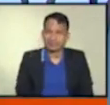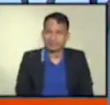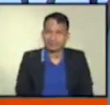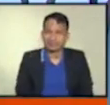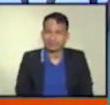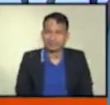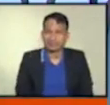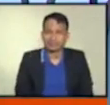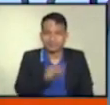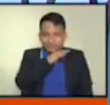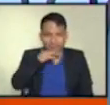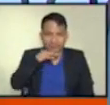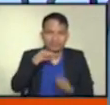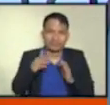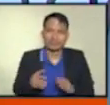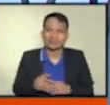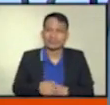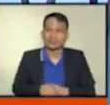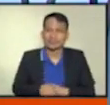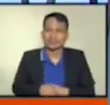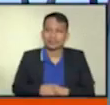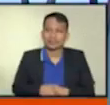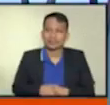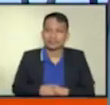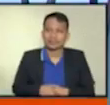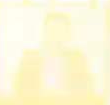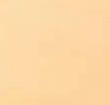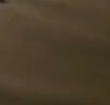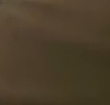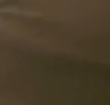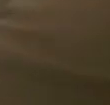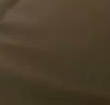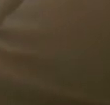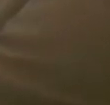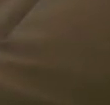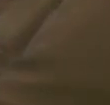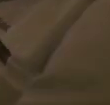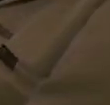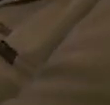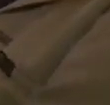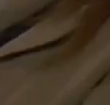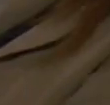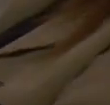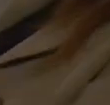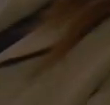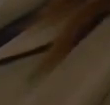sir? Parmer, sir. Okay, good. Yan ang gusto kong marinig. Parmer, sir. Ito yung si Mr.